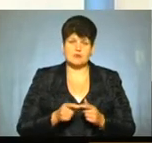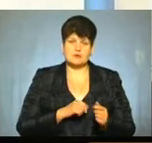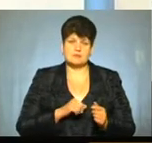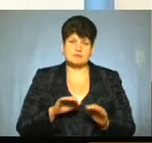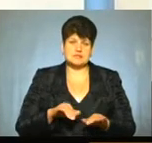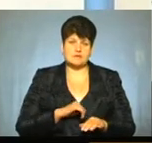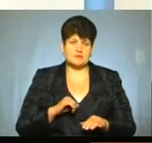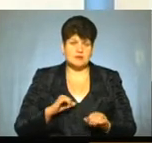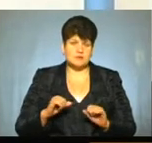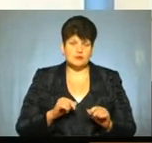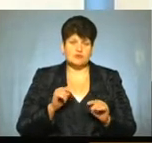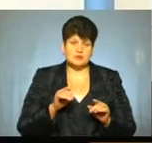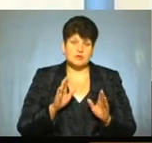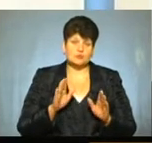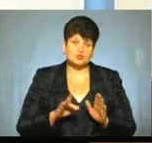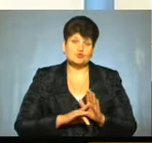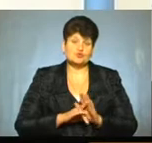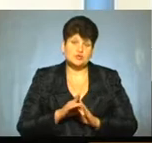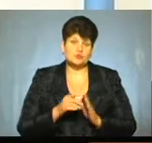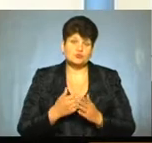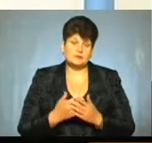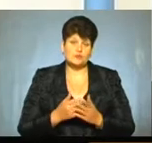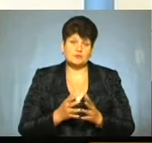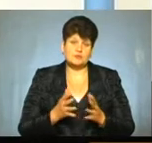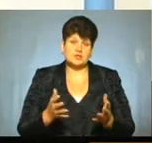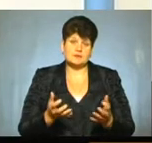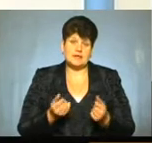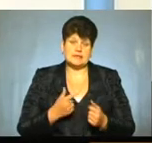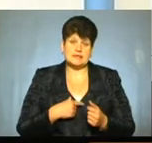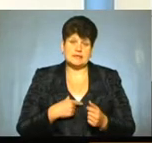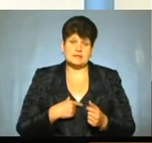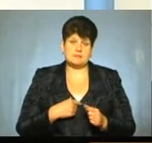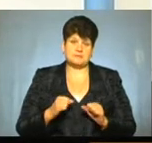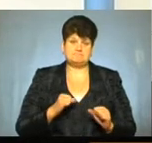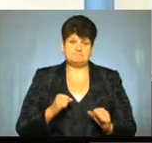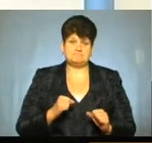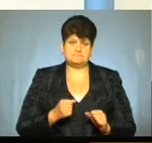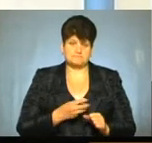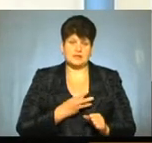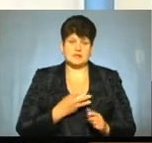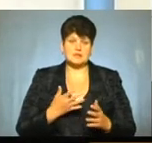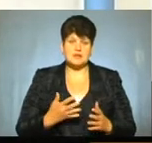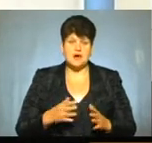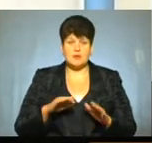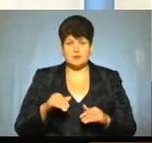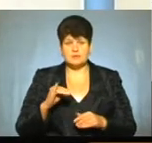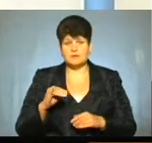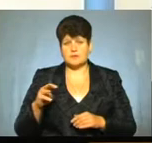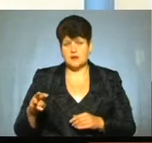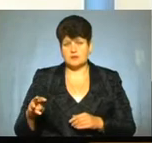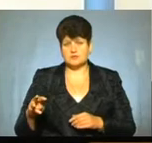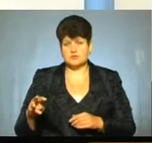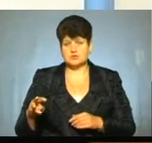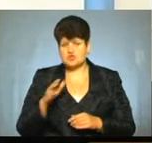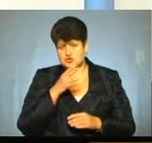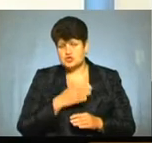От, і, тобто, вони будуть в якійсь мірі спочатку, напевне, більше таку брати на себе ініціативу в цьому плані, але я думаю, що з часом Ігор Михайлович